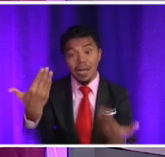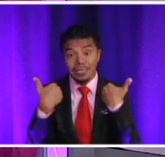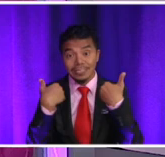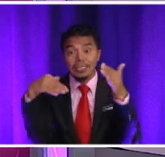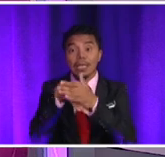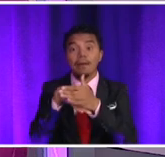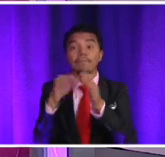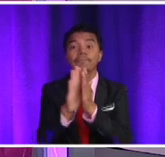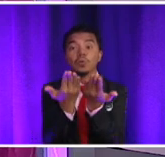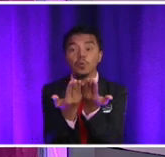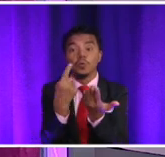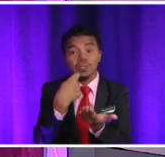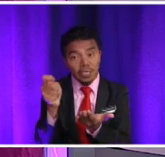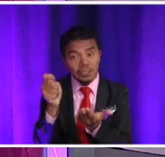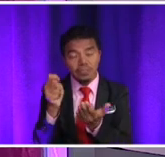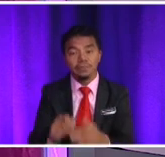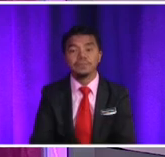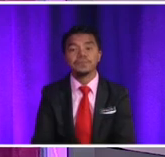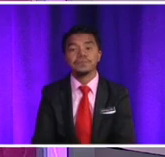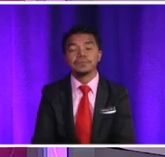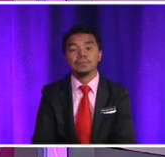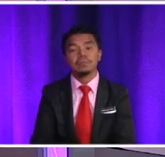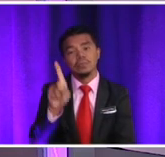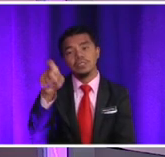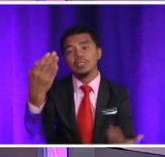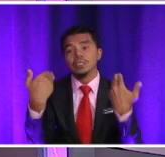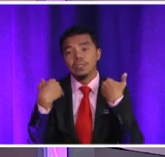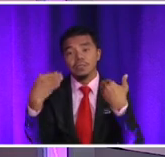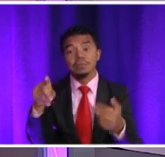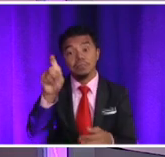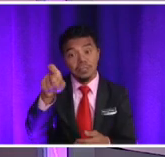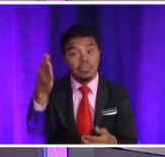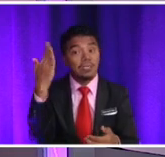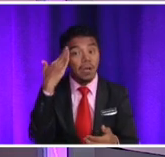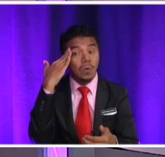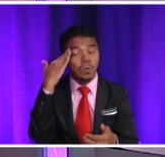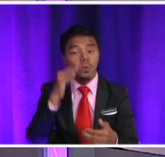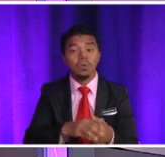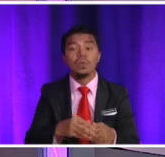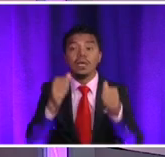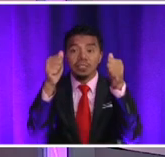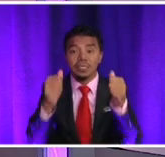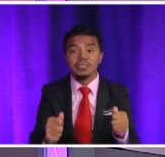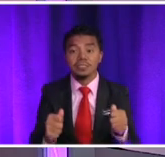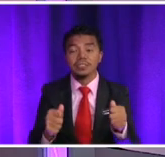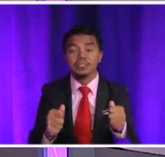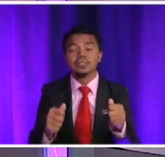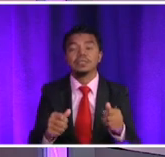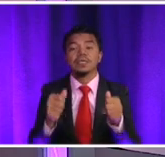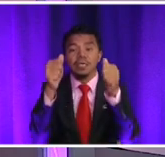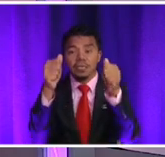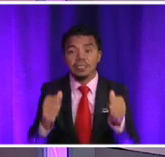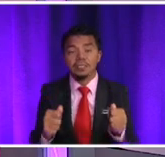jadi kita tahu juga yang terlibat untuk pemasaran uji yang terlibat dalam pendidikan